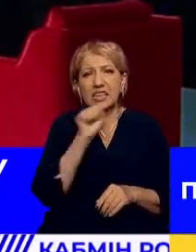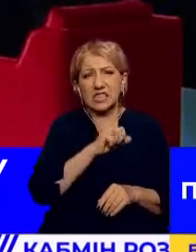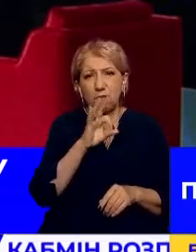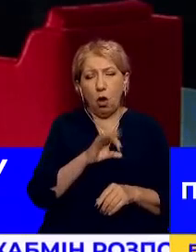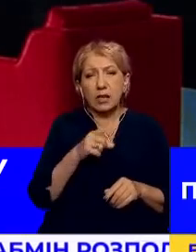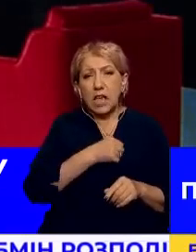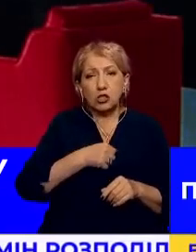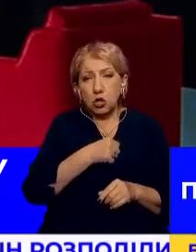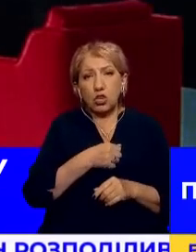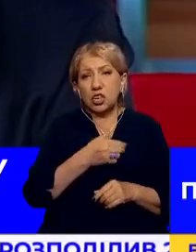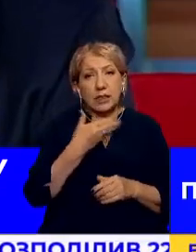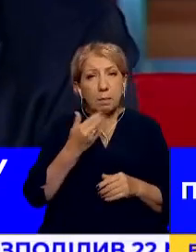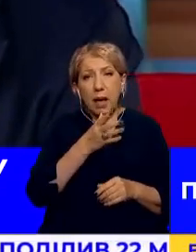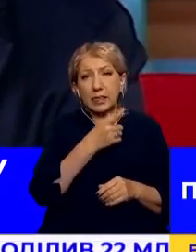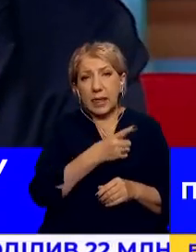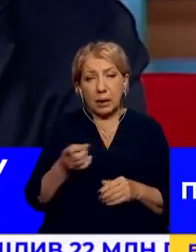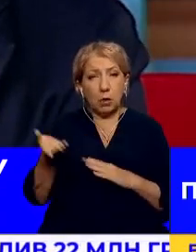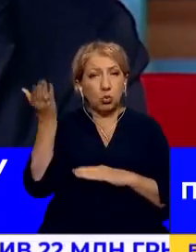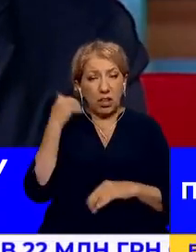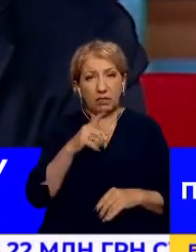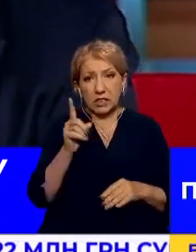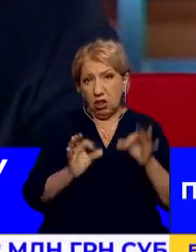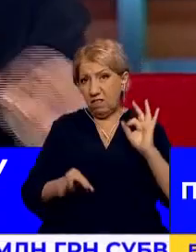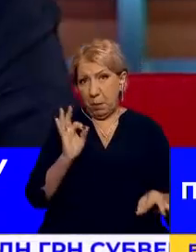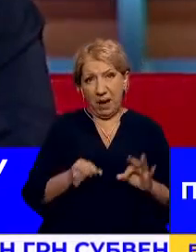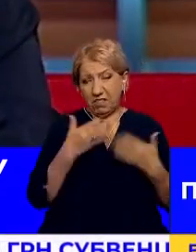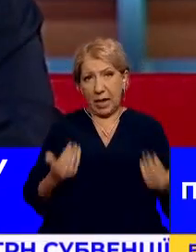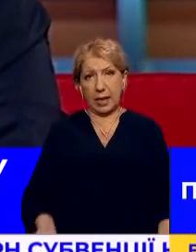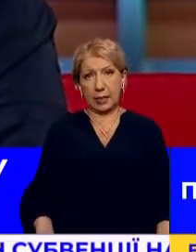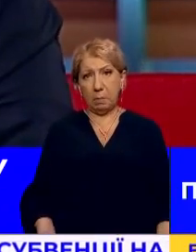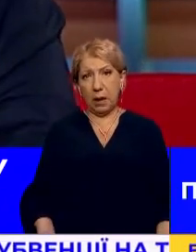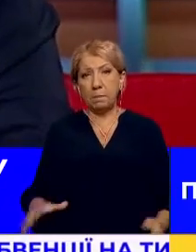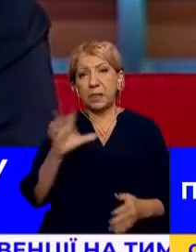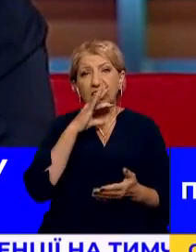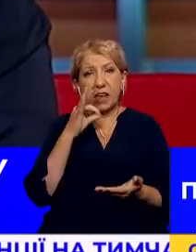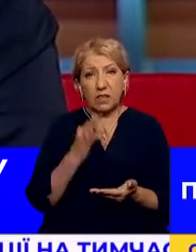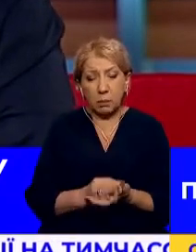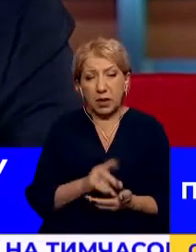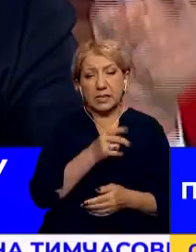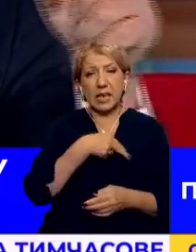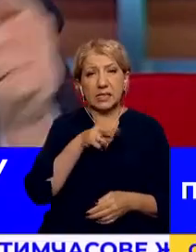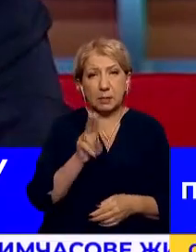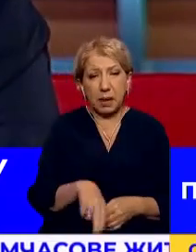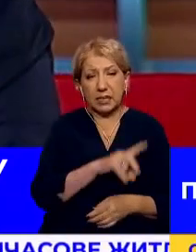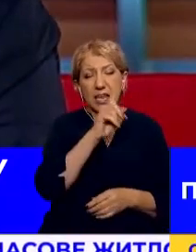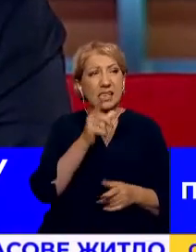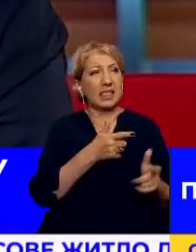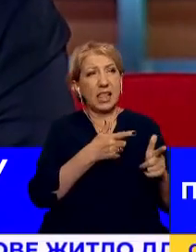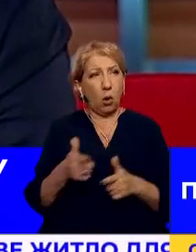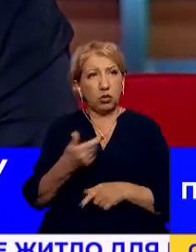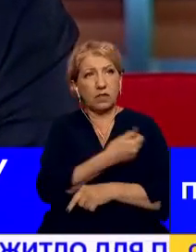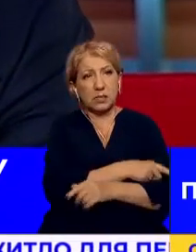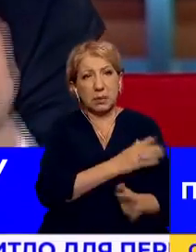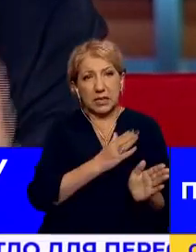якому немає ні терміну давності, ні будь-якого виправдання. Тому вся відповідальність за смерті, за неготовність